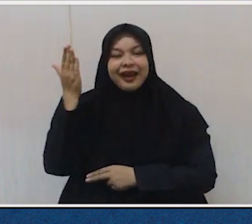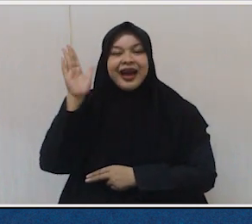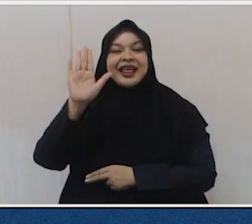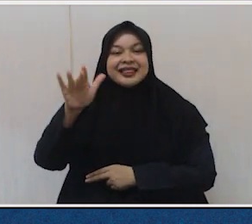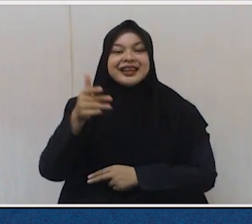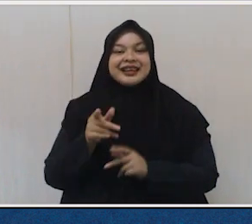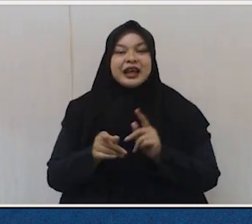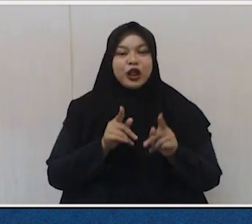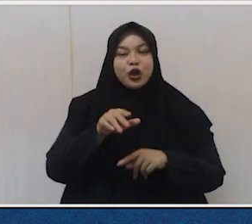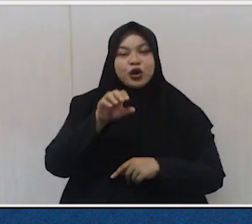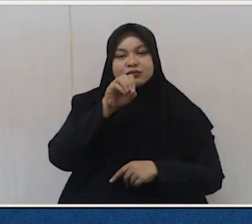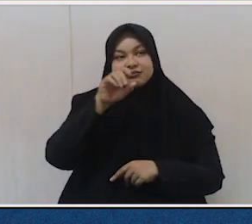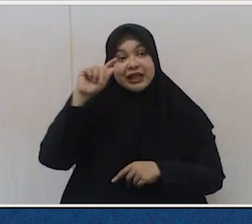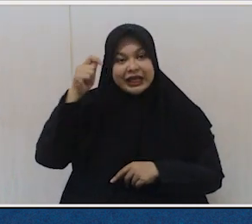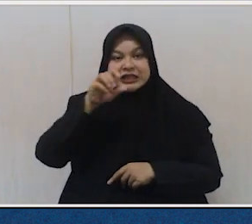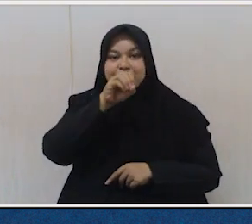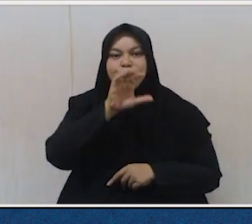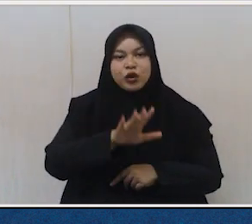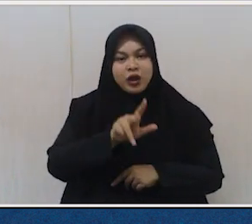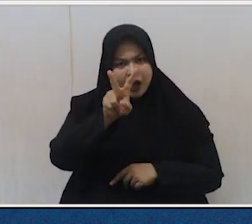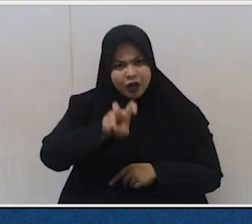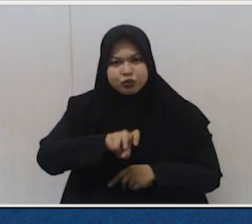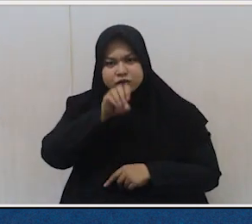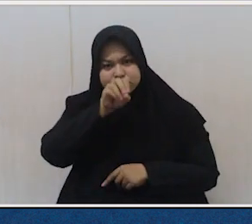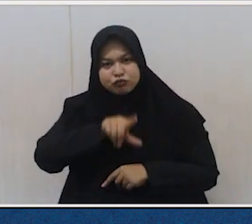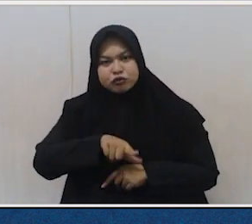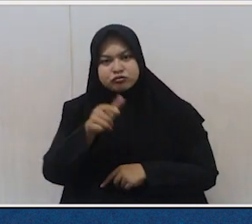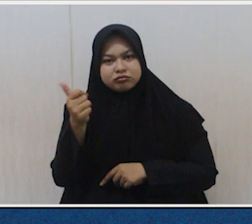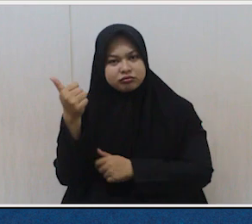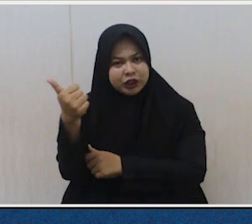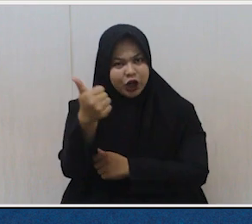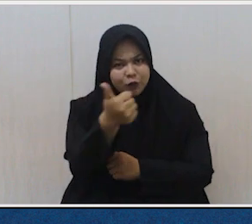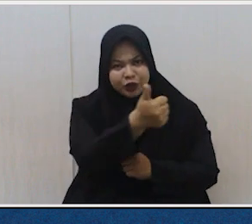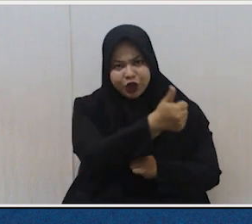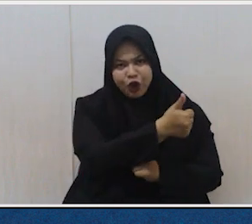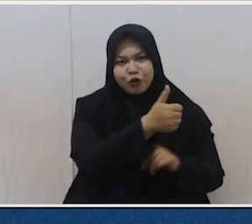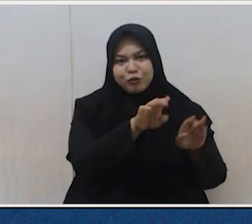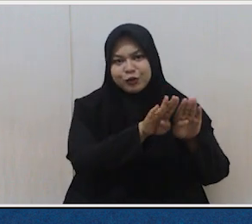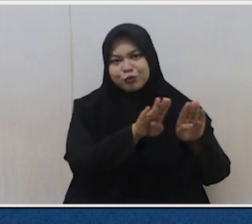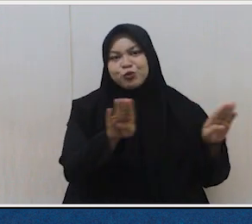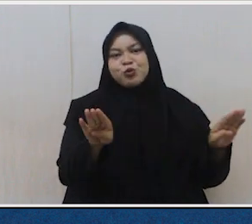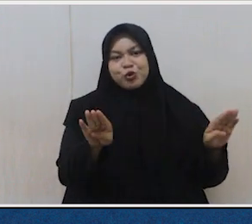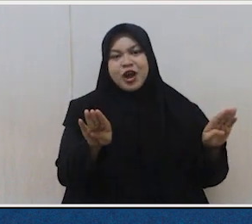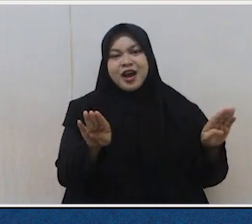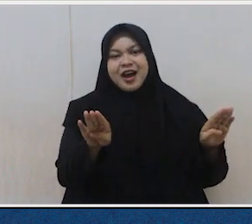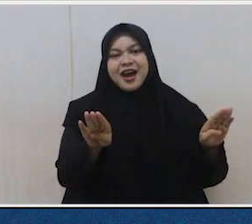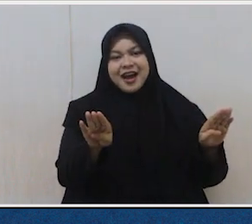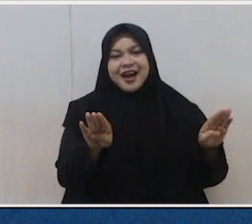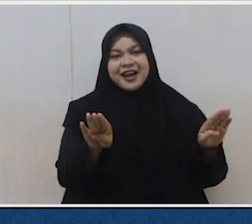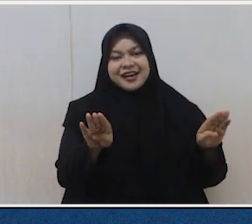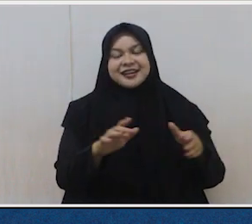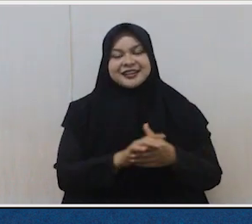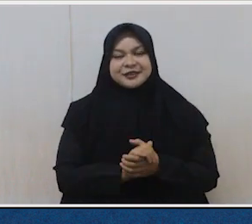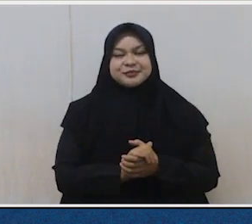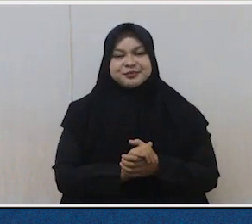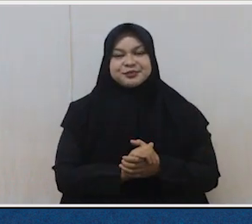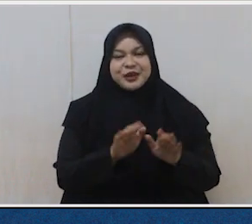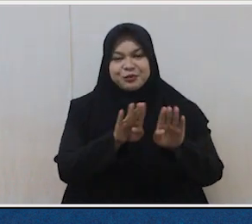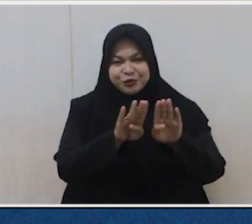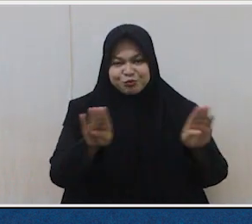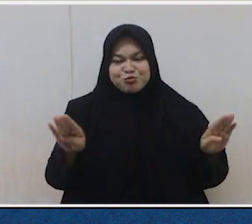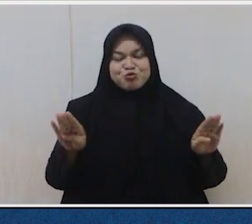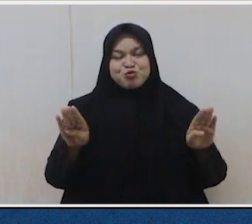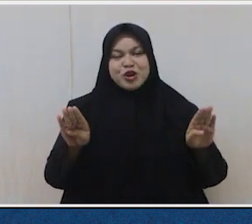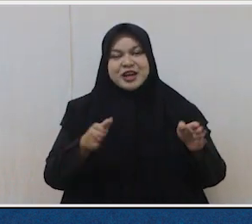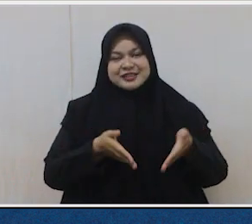ingat saya sebut karena harus disebut namanya Karena beliau-beliau itulah yang kemudian membuka sejarah ya betul membuka pintu ya betul